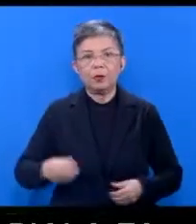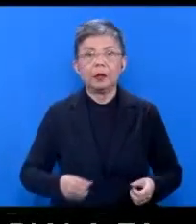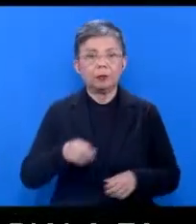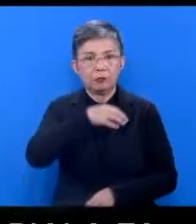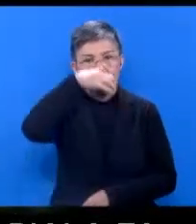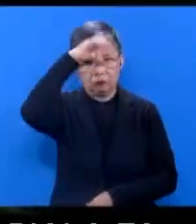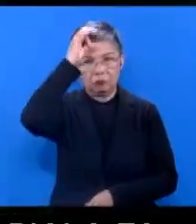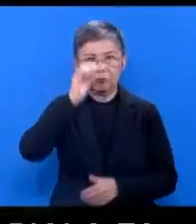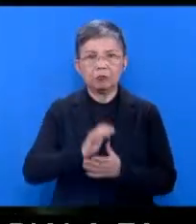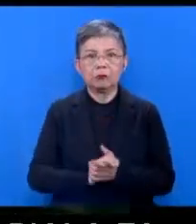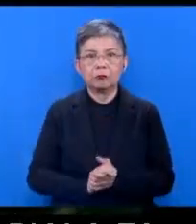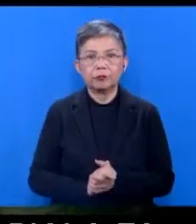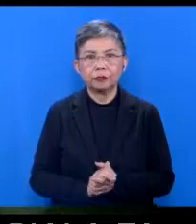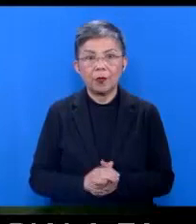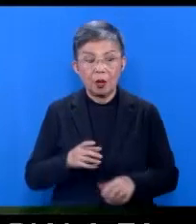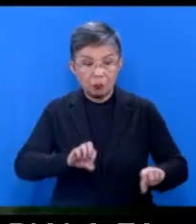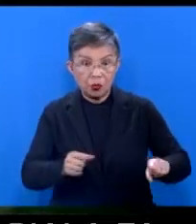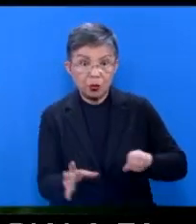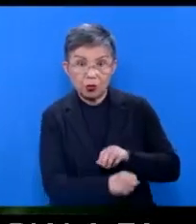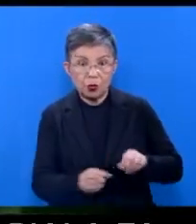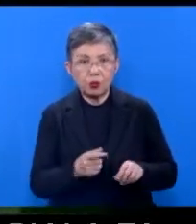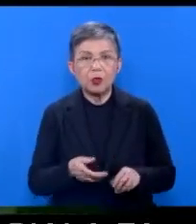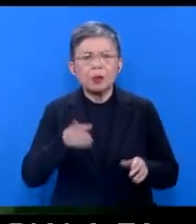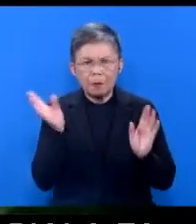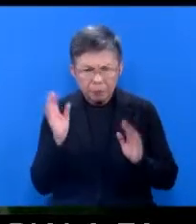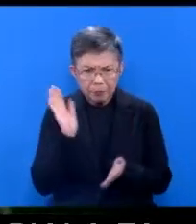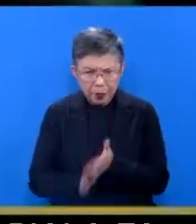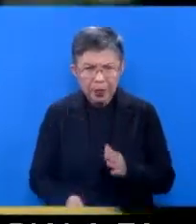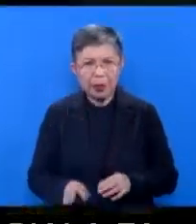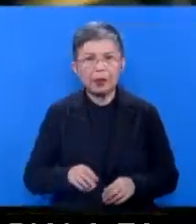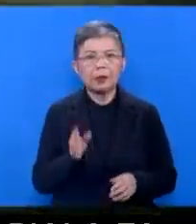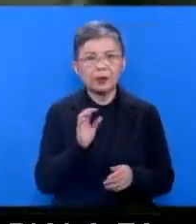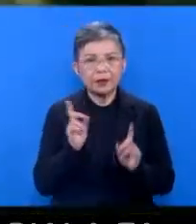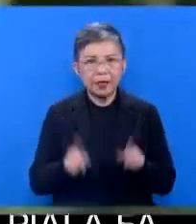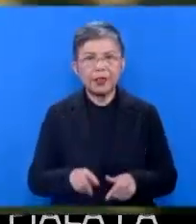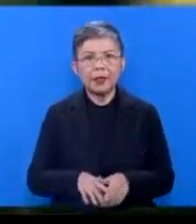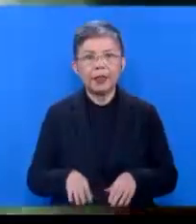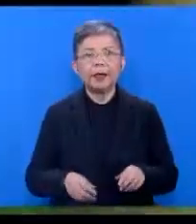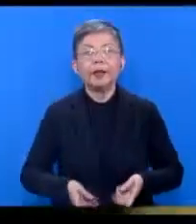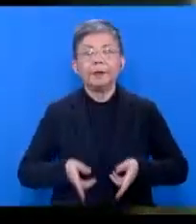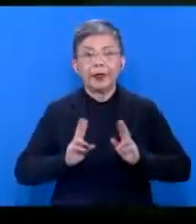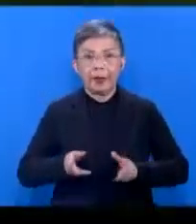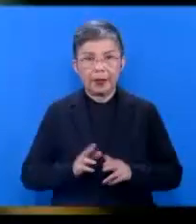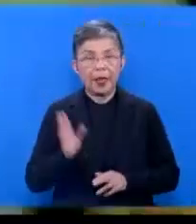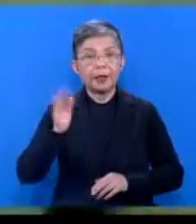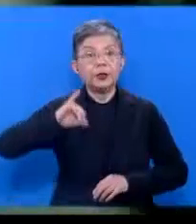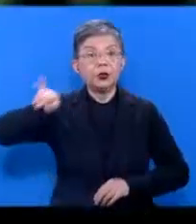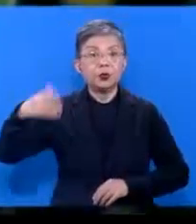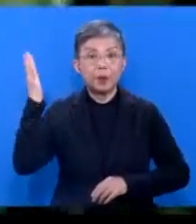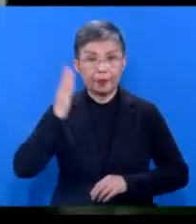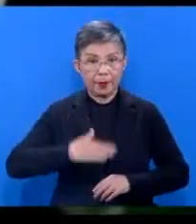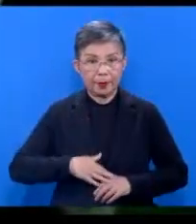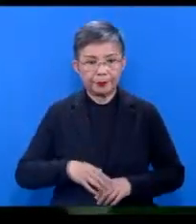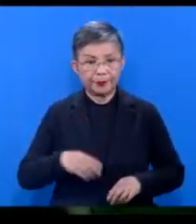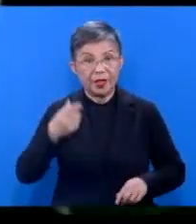petugas. Desi Erlangga melaporkan pencurian sepeda motor sebelumnya terjadi di Jalan Aluminium Raya Medan Jumat malam. Tersangka membawa